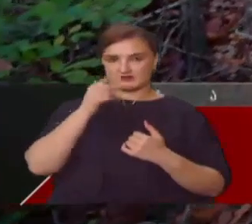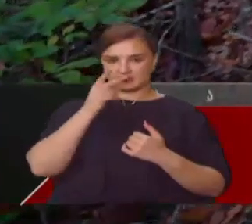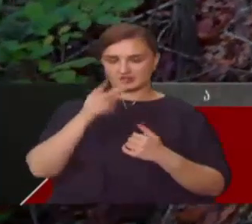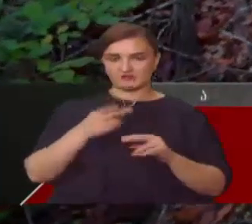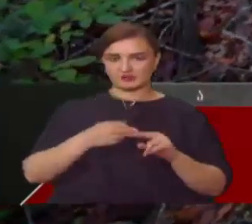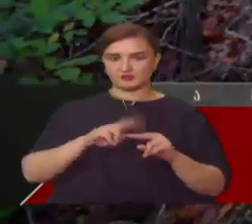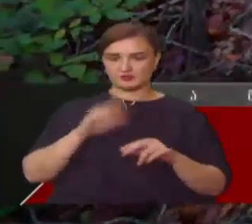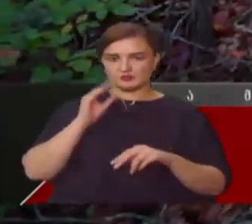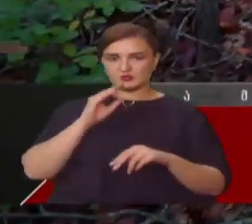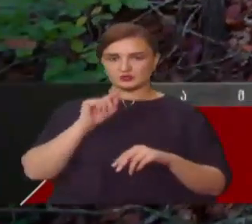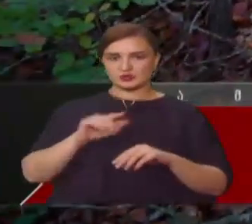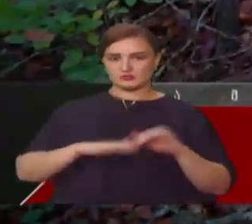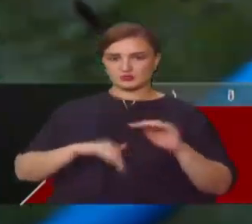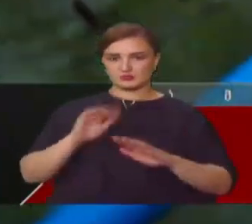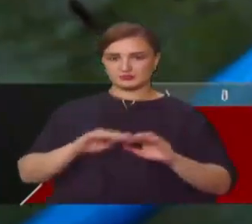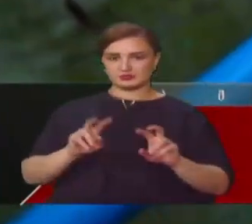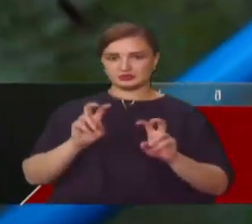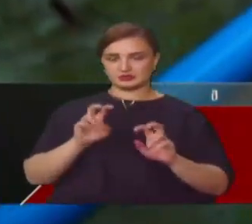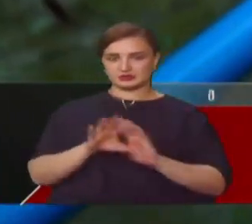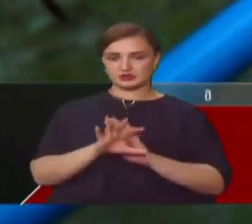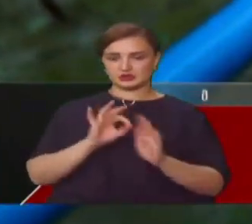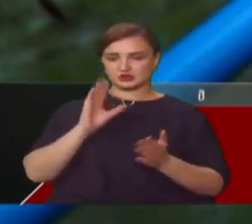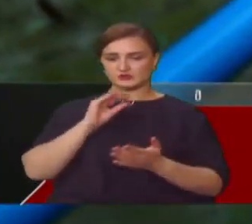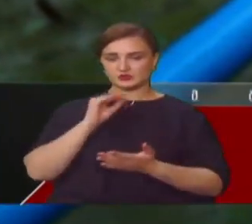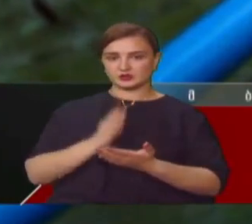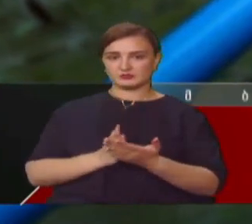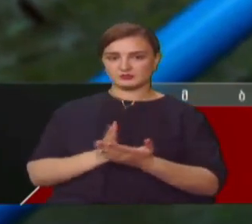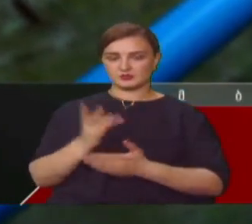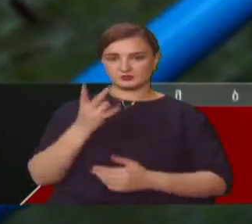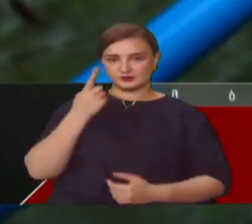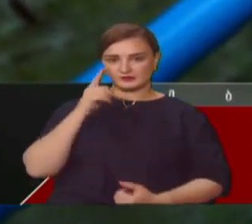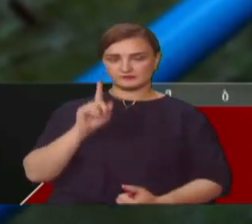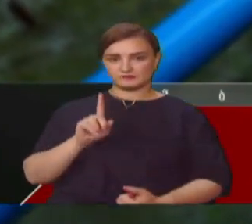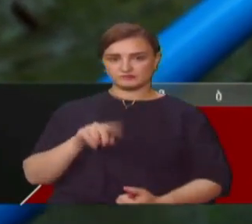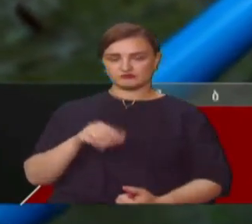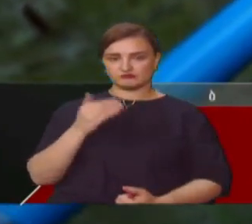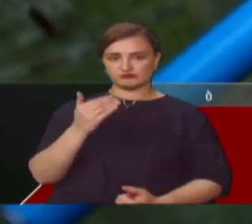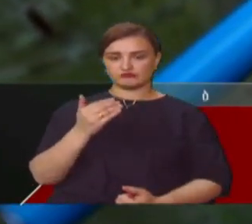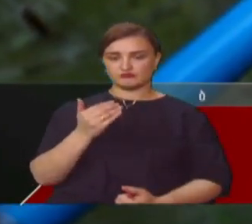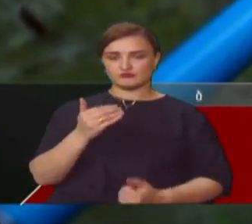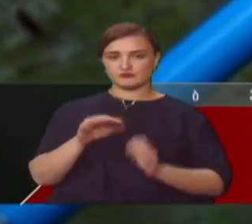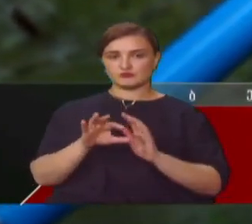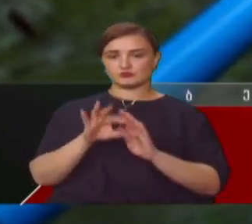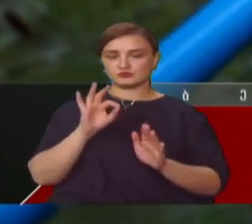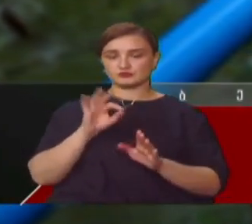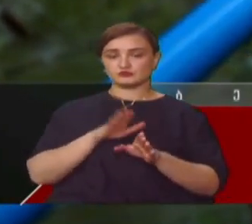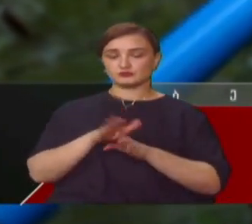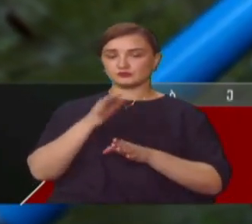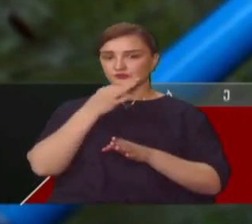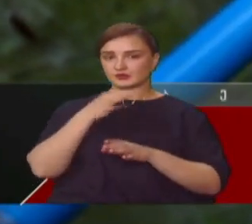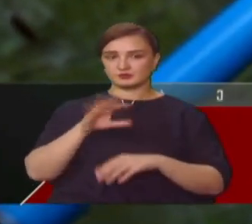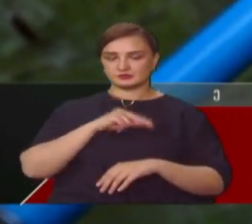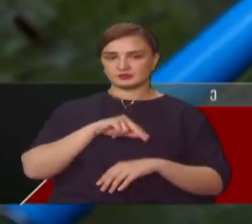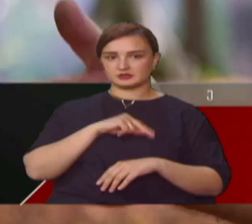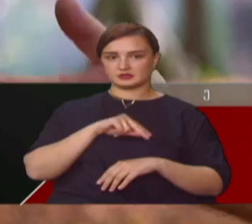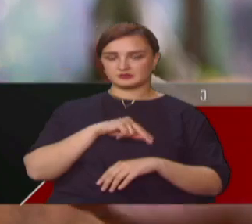ამიტომ, როდესაც ამ პროფესიას ირჩევ, როდესაც ამ მიმართულებას ირჩევ, უნდა იცოდე, რომ შენს მიერ შესრულებული ნებისმიერი სამუშაო, თუნდაც ხეები აი